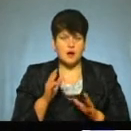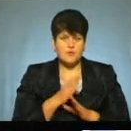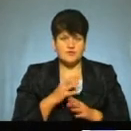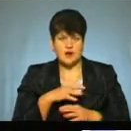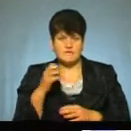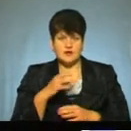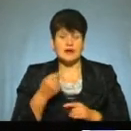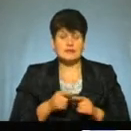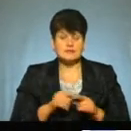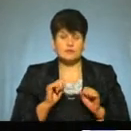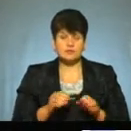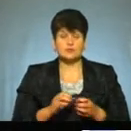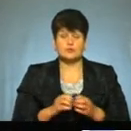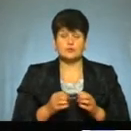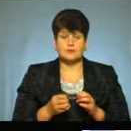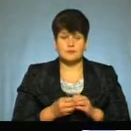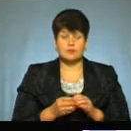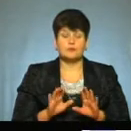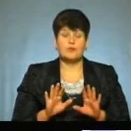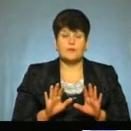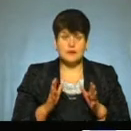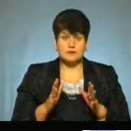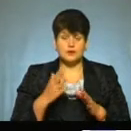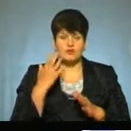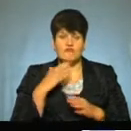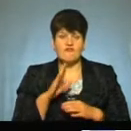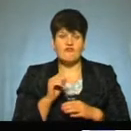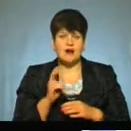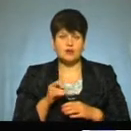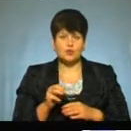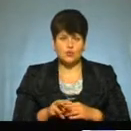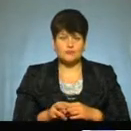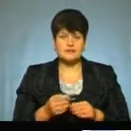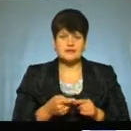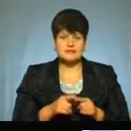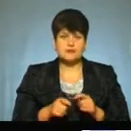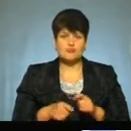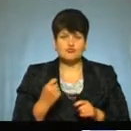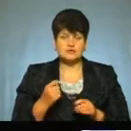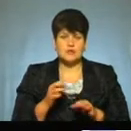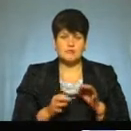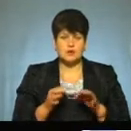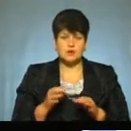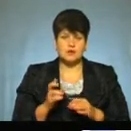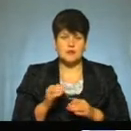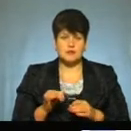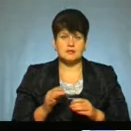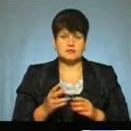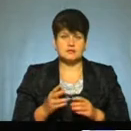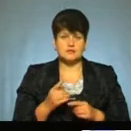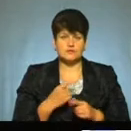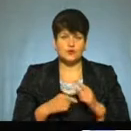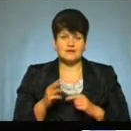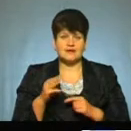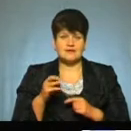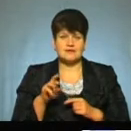призвести, коли наступає, може наступити певний момент, оцей вакуум своєрідний, тобто порушення балансу природного, яке може призвести до зворотної тяги,